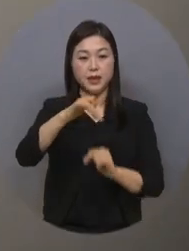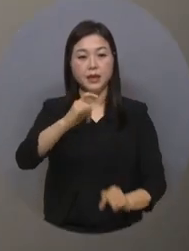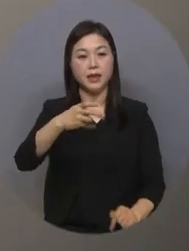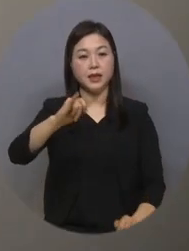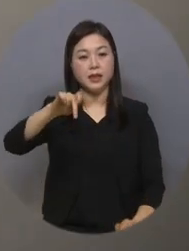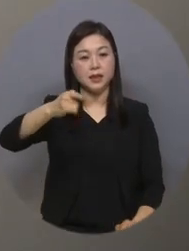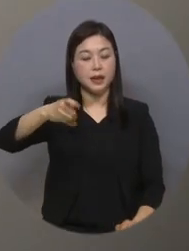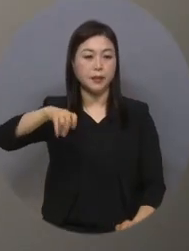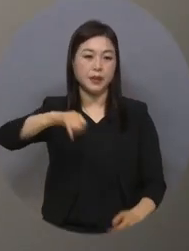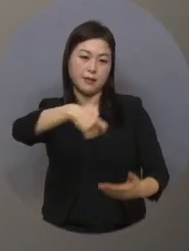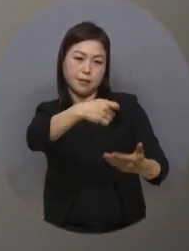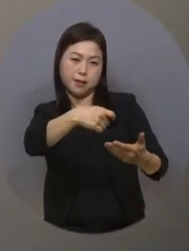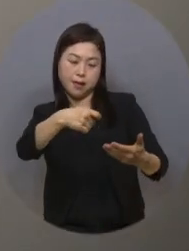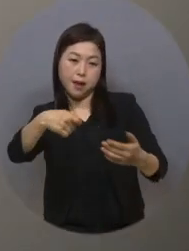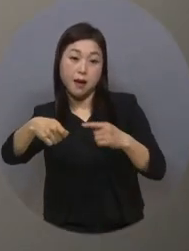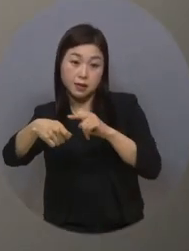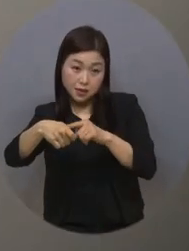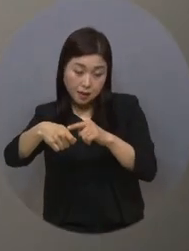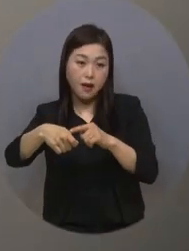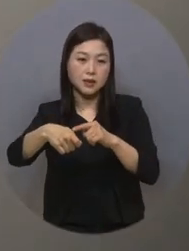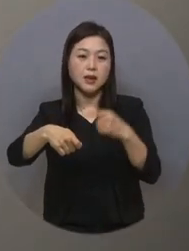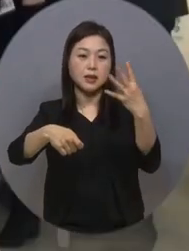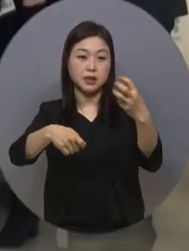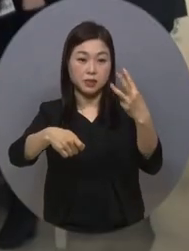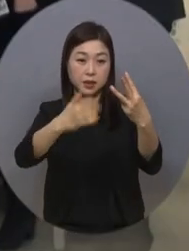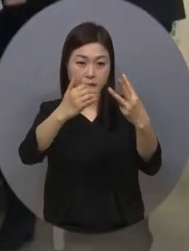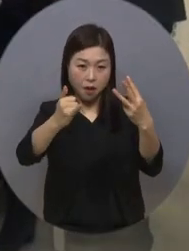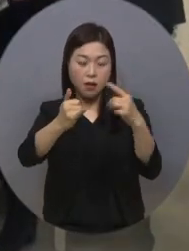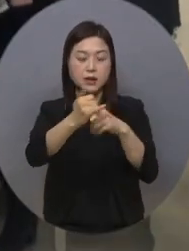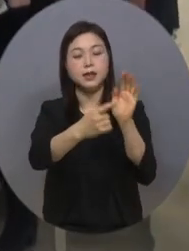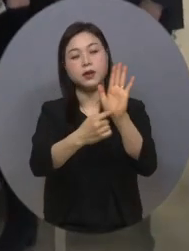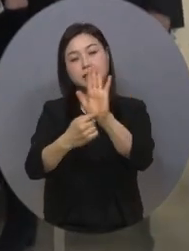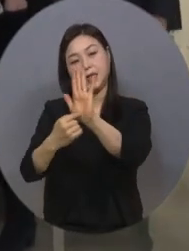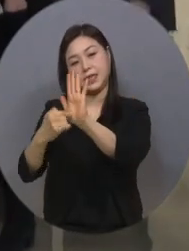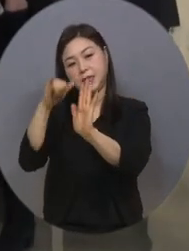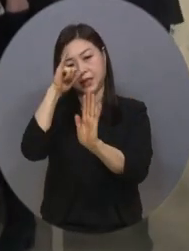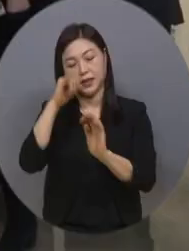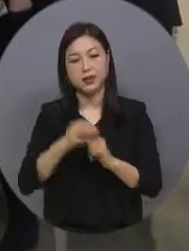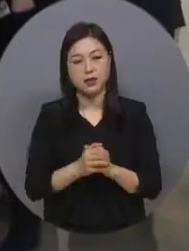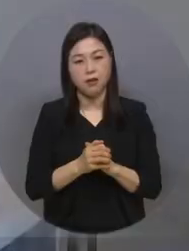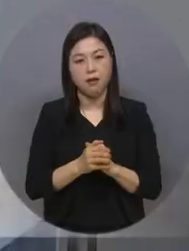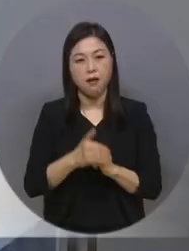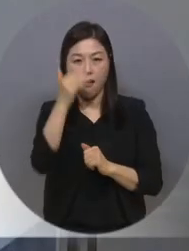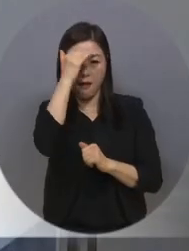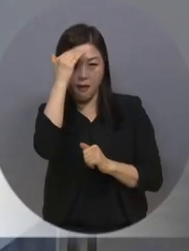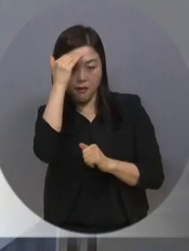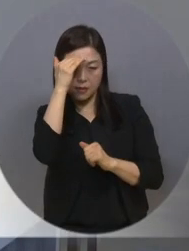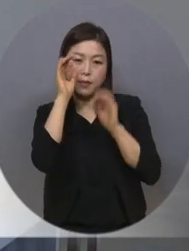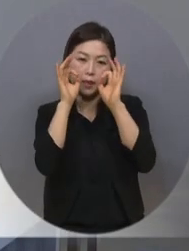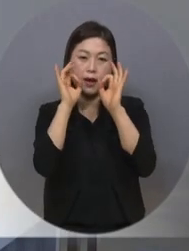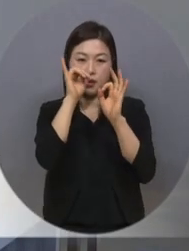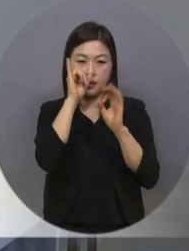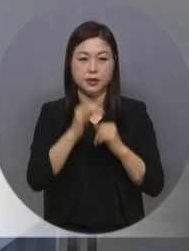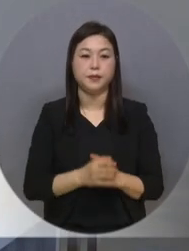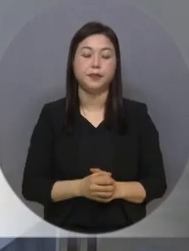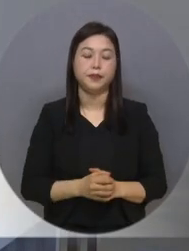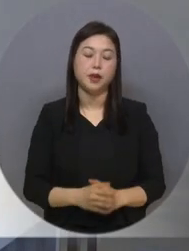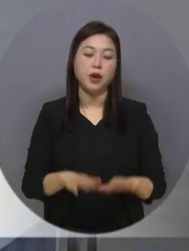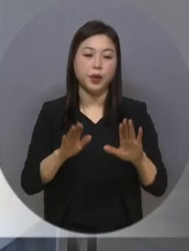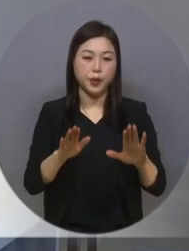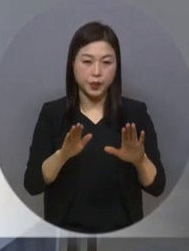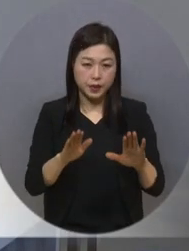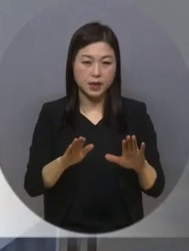작품 43인전도 함께 전시되어 관객들의 발걸음을 머물게 했습니다. 오늘 이런